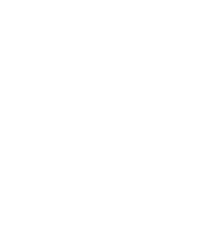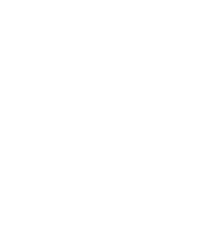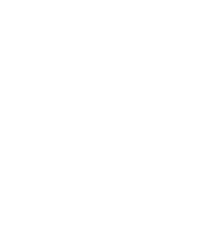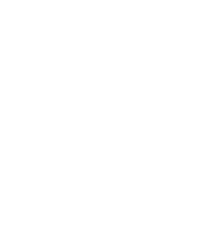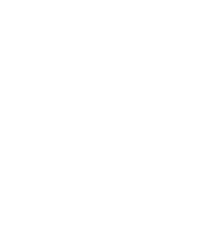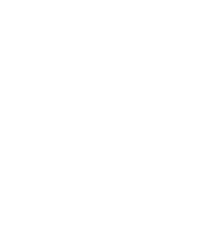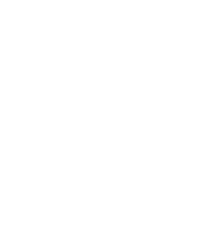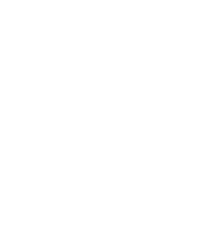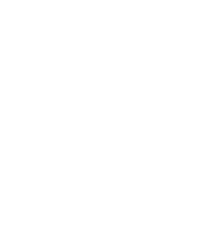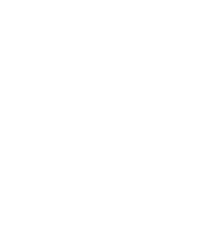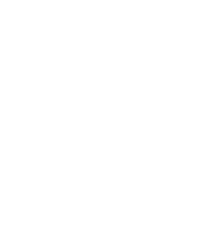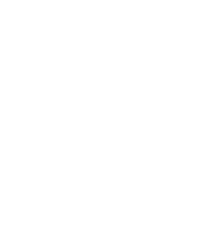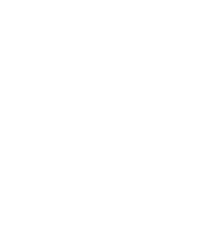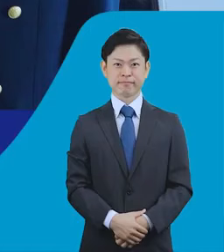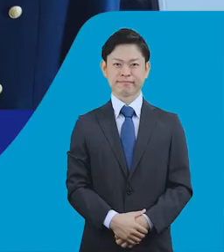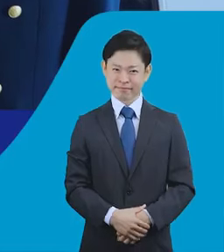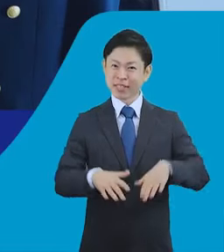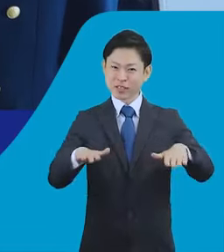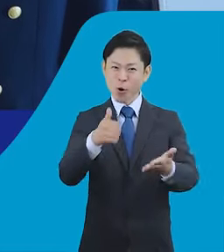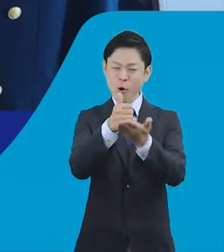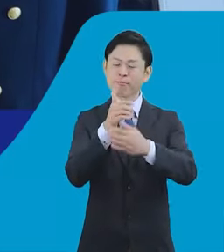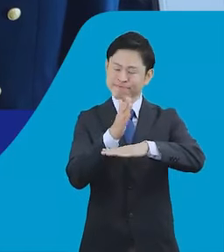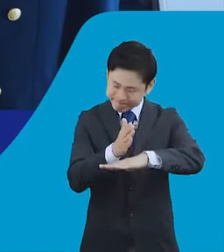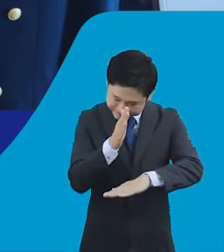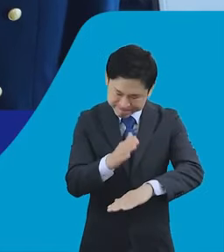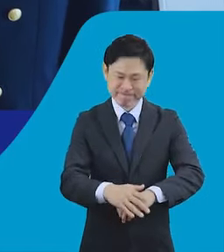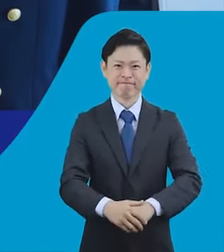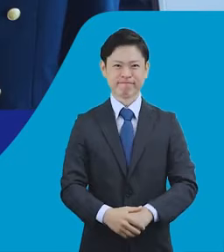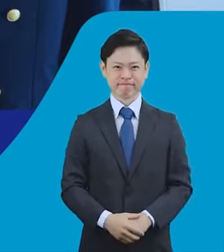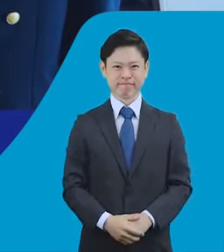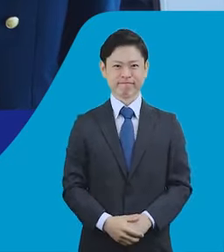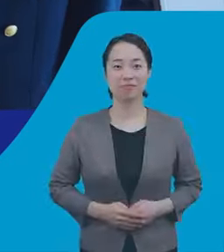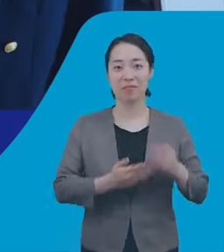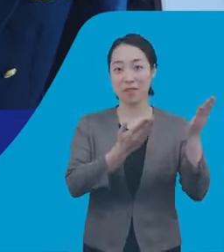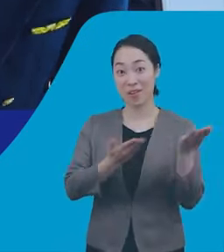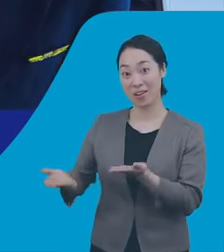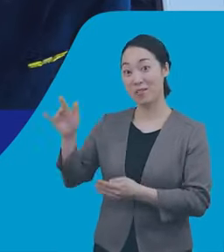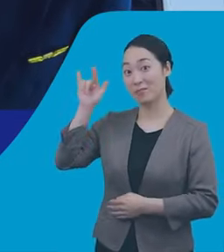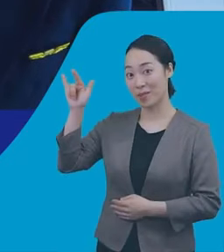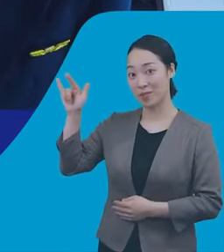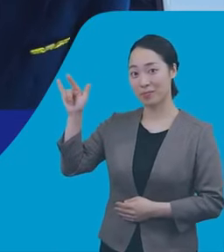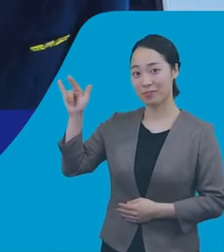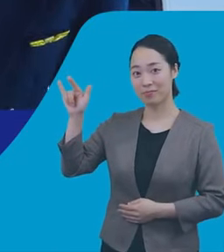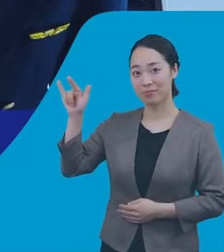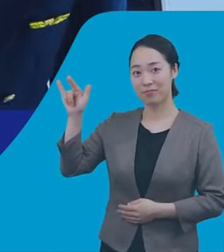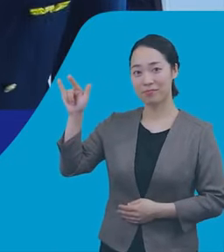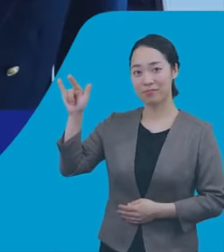ANA Inspiration of Japan。 ご搭乗ありがとうございます。 Welcome on